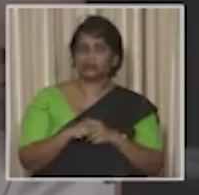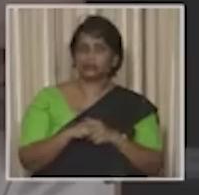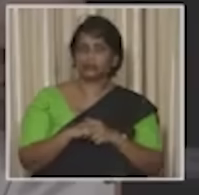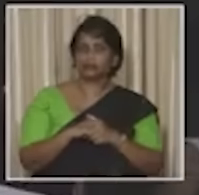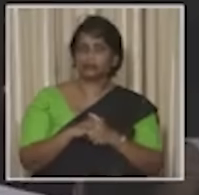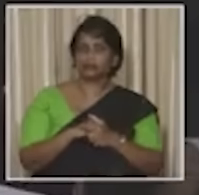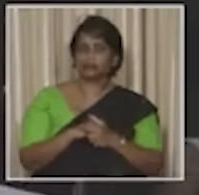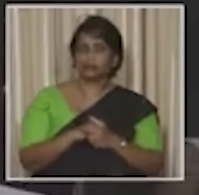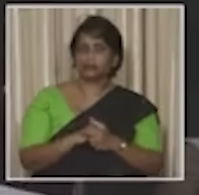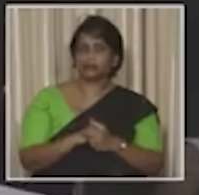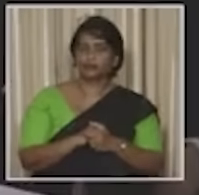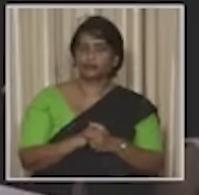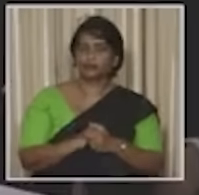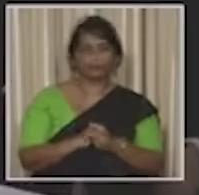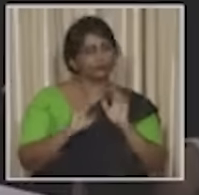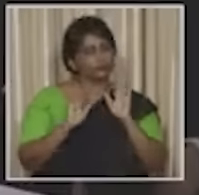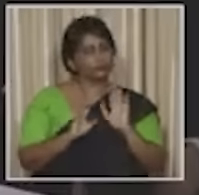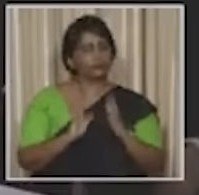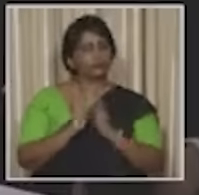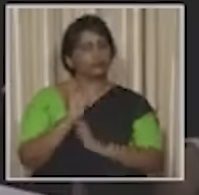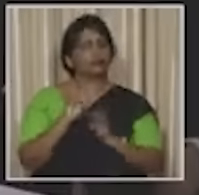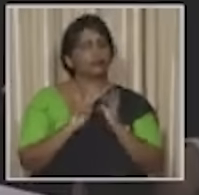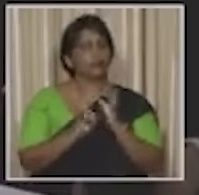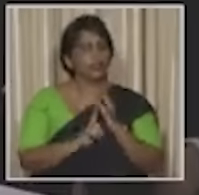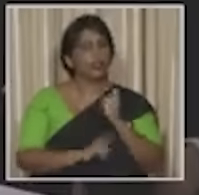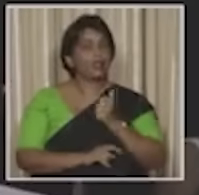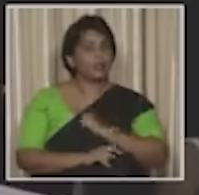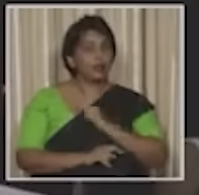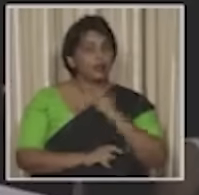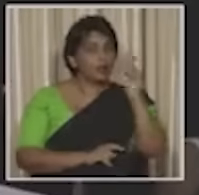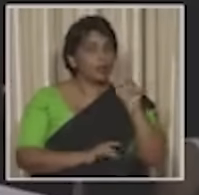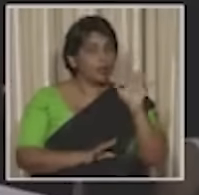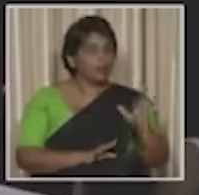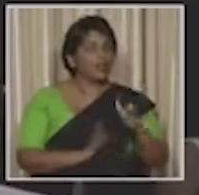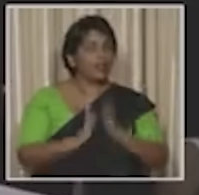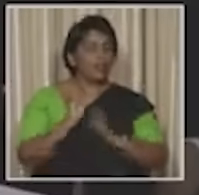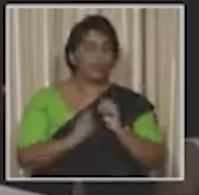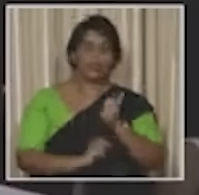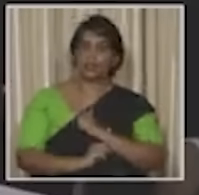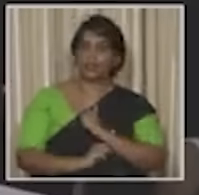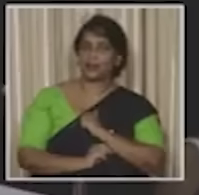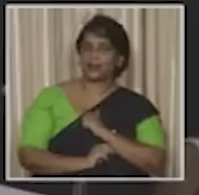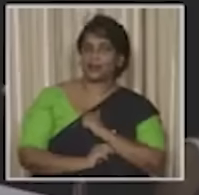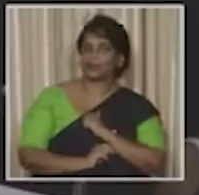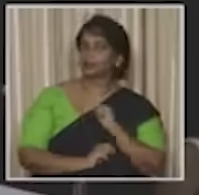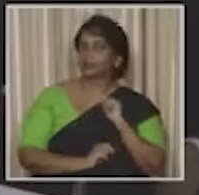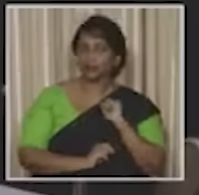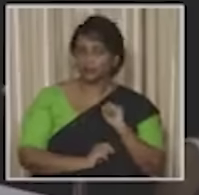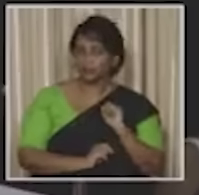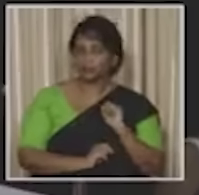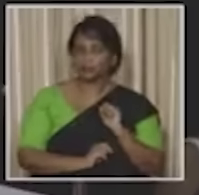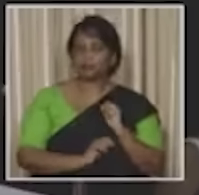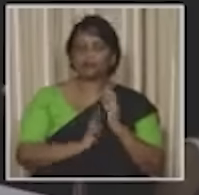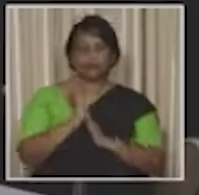kaya batumante. Ebei amatiwara kemati ewage niladari kandayama thiyaganna. Mokada